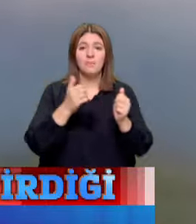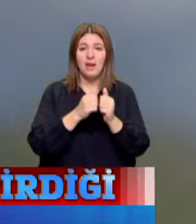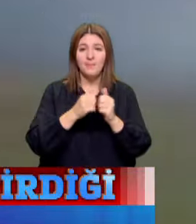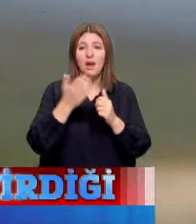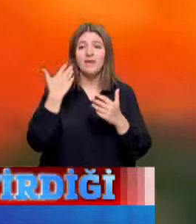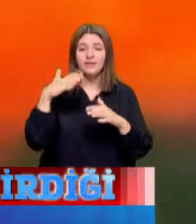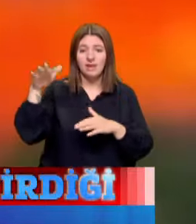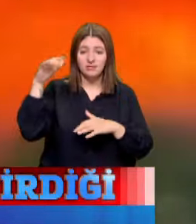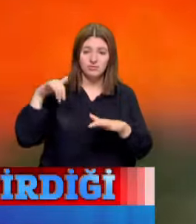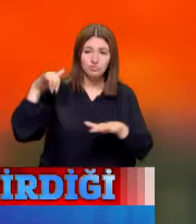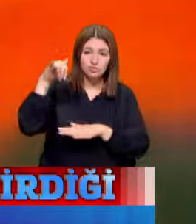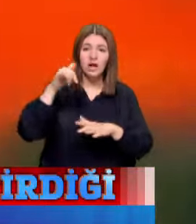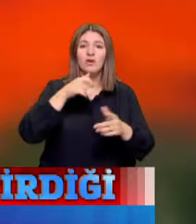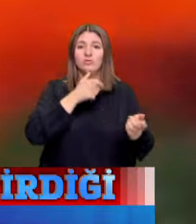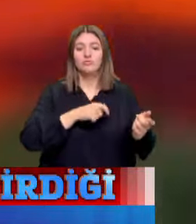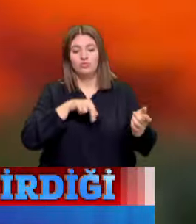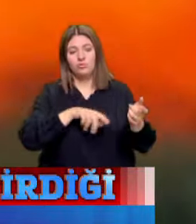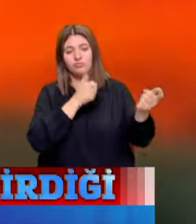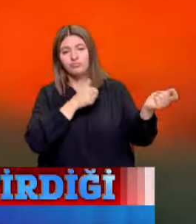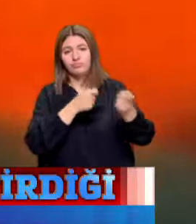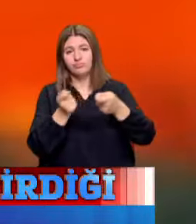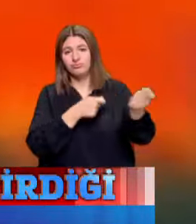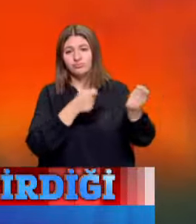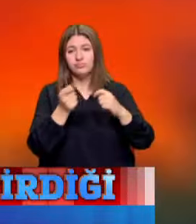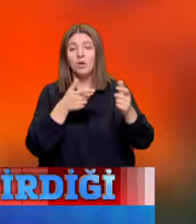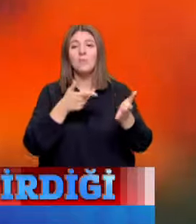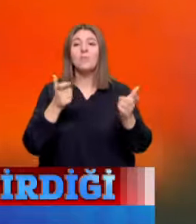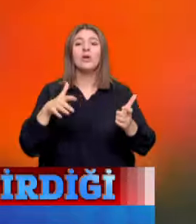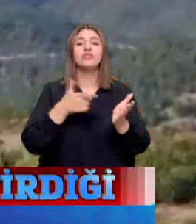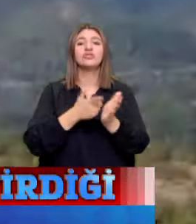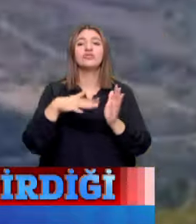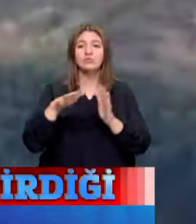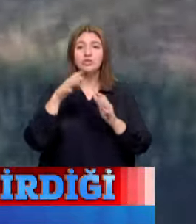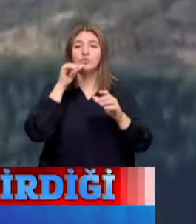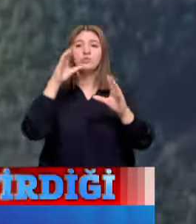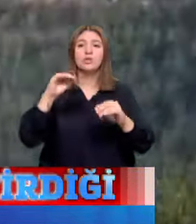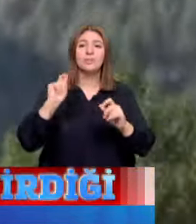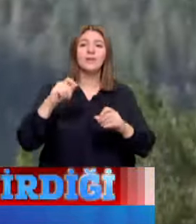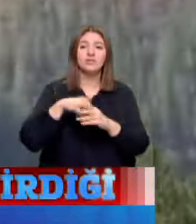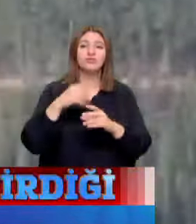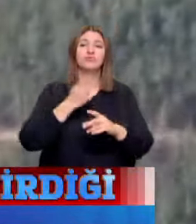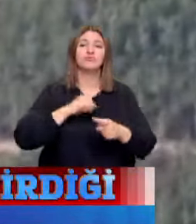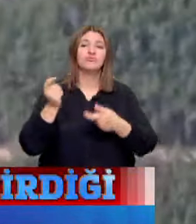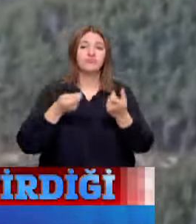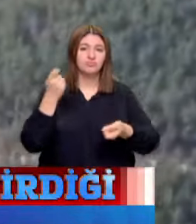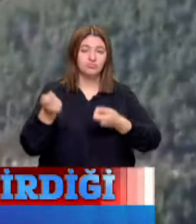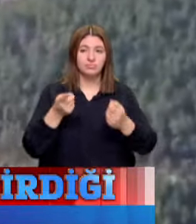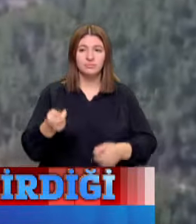yangına havadan ve karadan müdahale etmeye başladı. Bölgedeki çiftçiler de yangını söndürmek için seferber